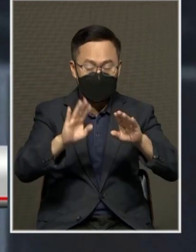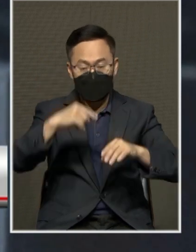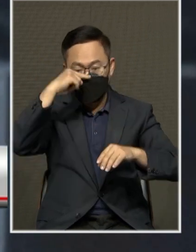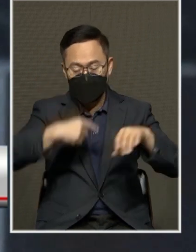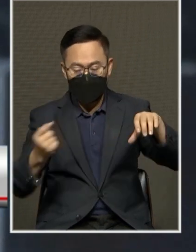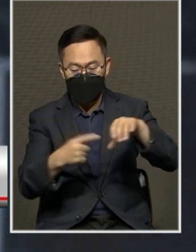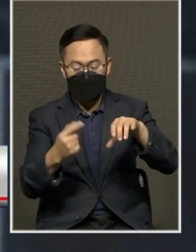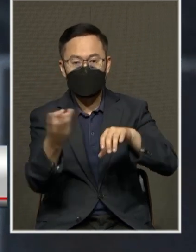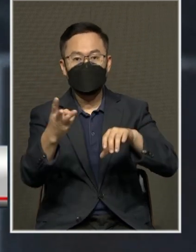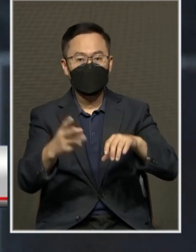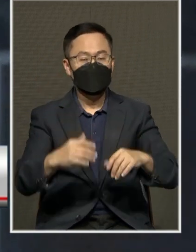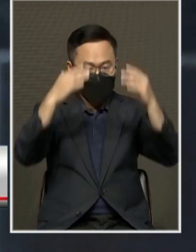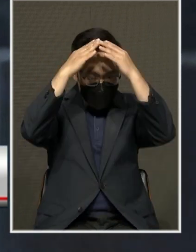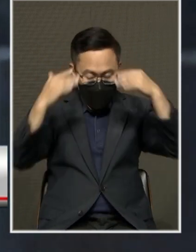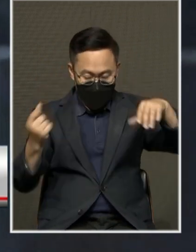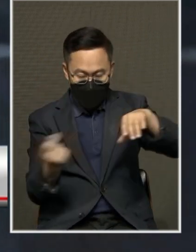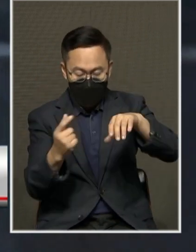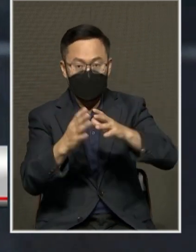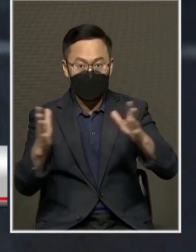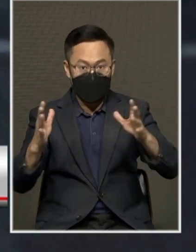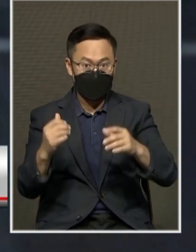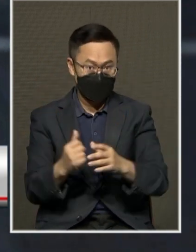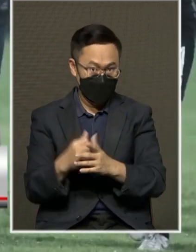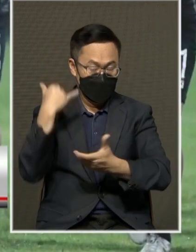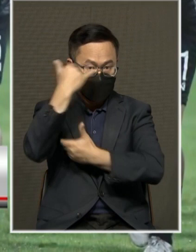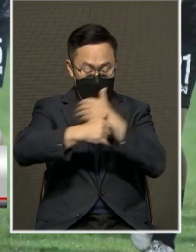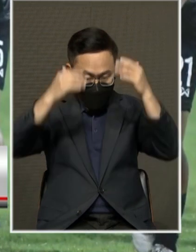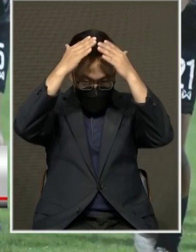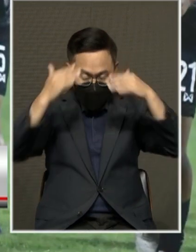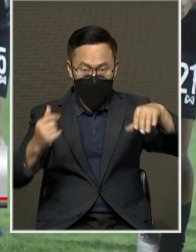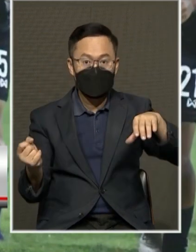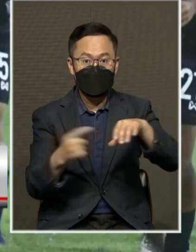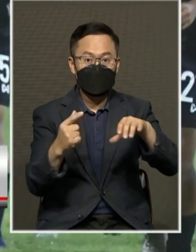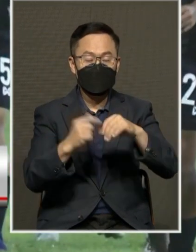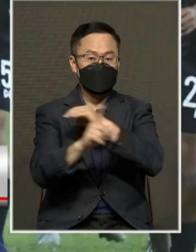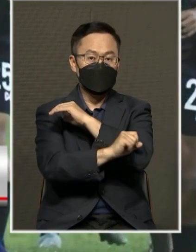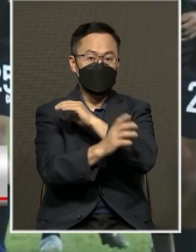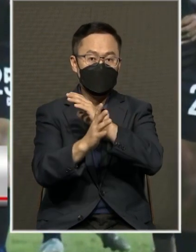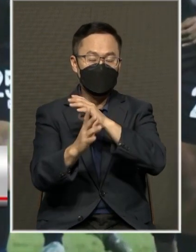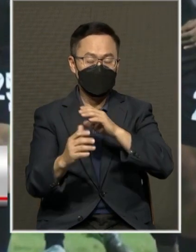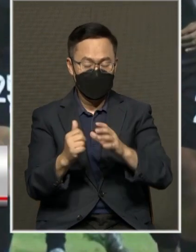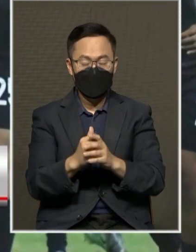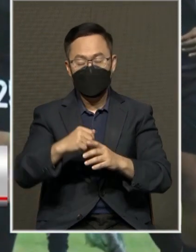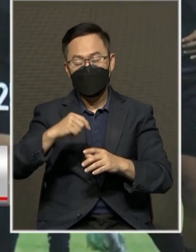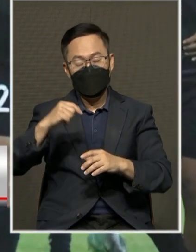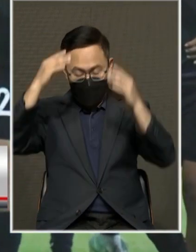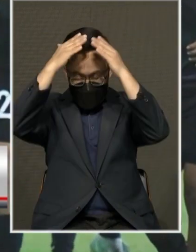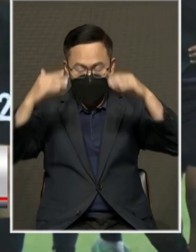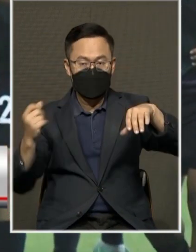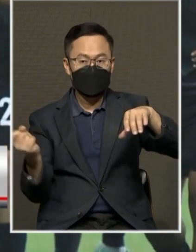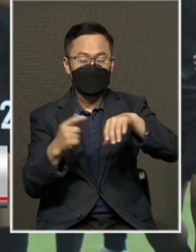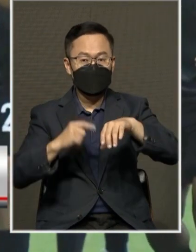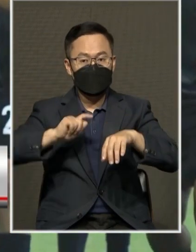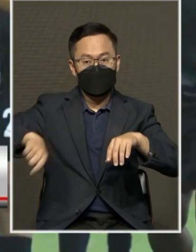ราะเวียดนามเขามีประตูตุนจากการชนะกัมพูชาจากการชนะสิงคโปร์มาพอสมควรแต่ของเราในเกมกัมพูชาเนี่ยพอเราน